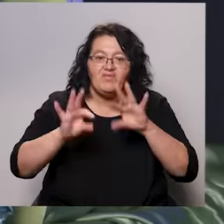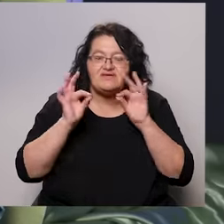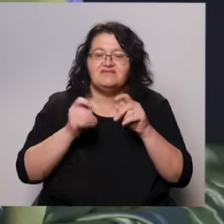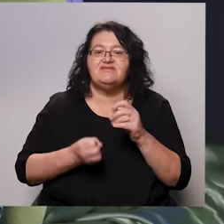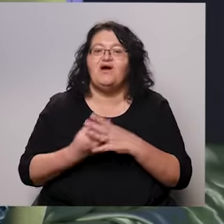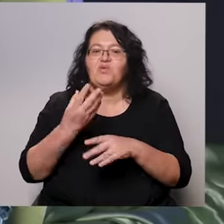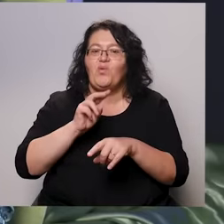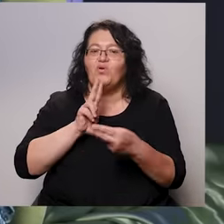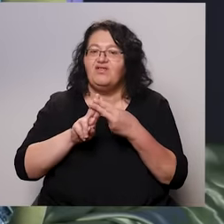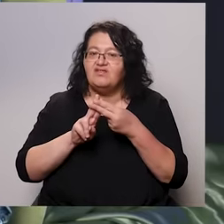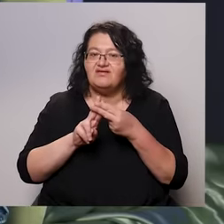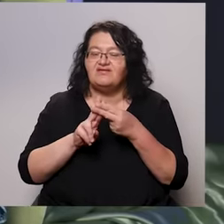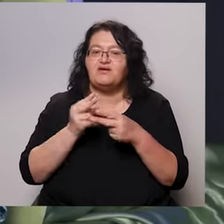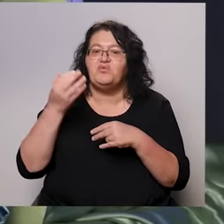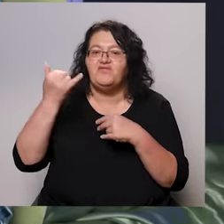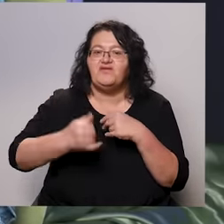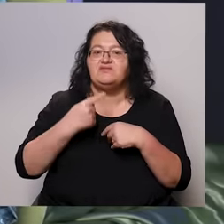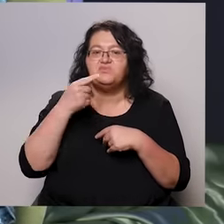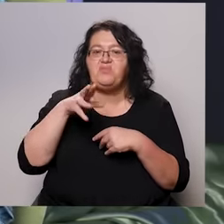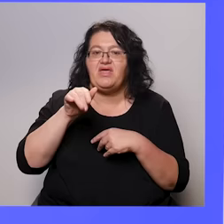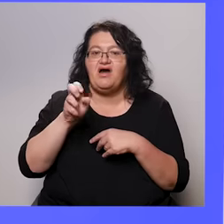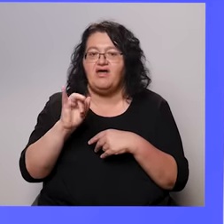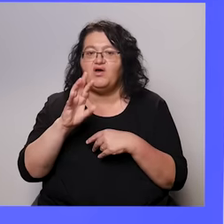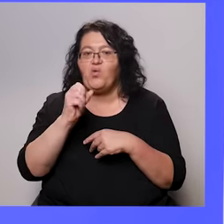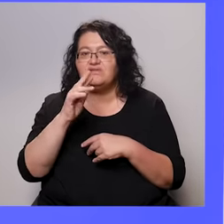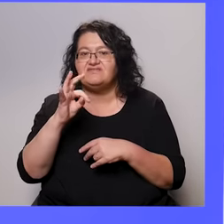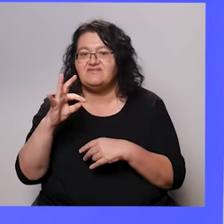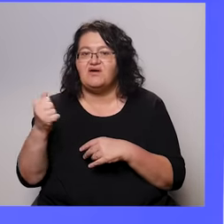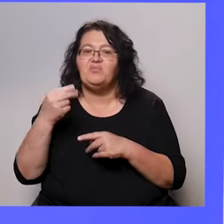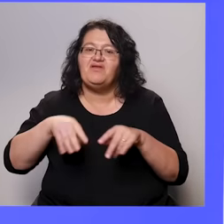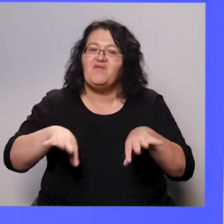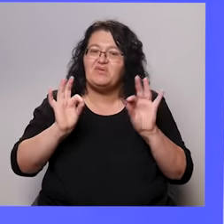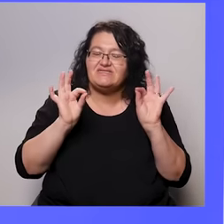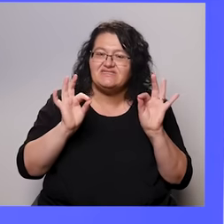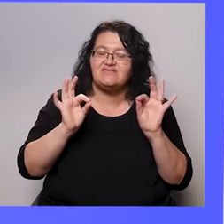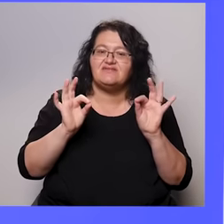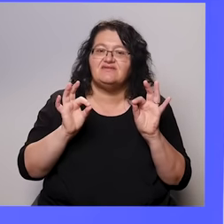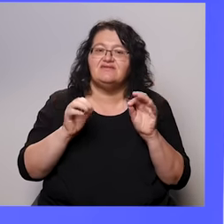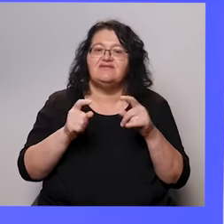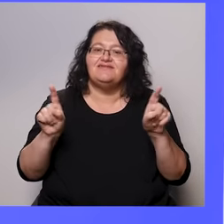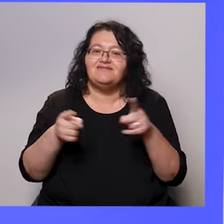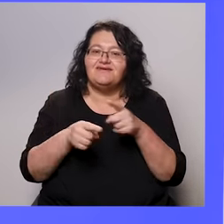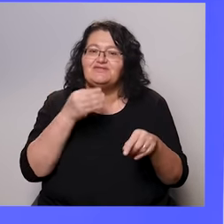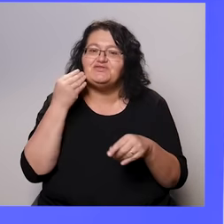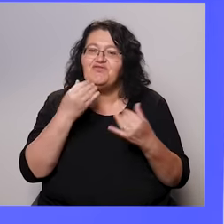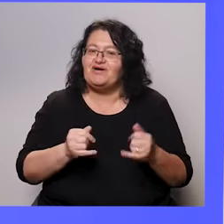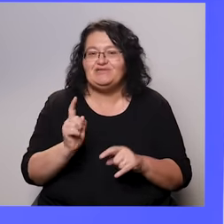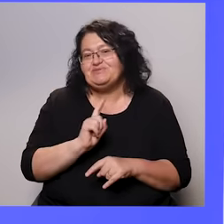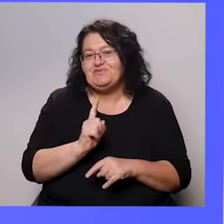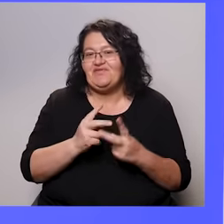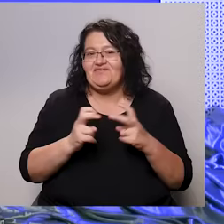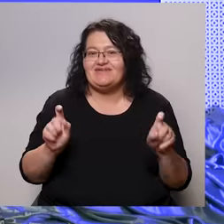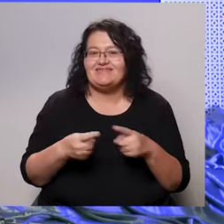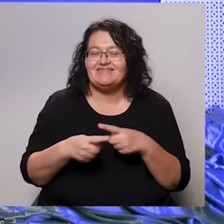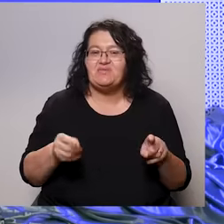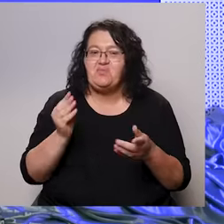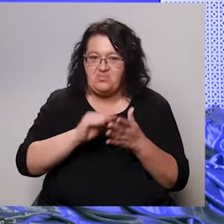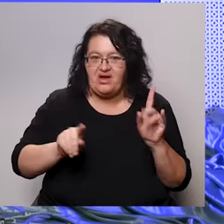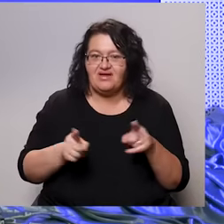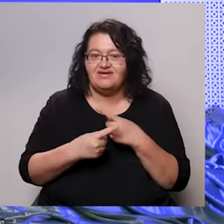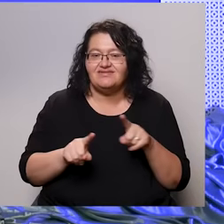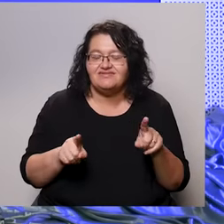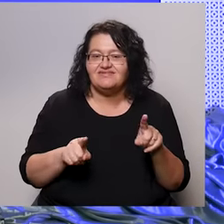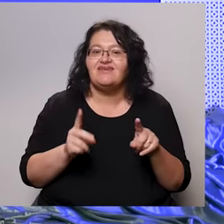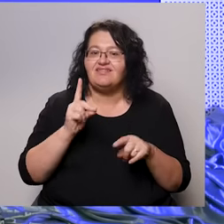Bine, m-am regăsit la o nouă întâlnire. Bun venit, îi spunem lui Mihai Costea. Bine v-am găsit. Ne cânti ceva azi? Nu. Mai